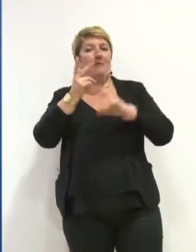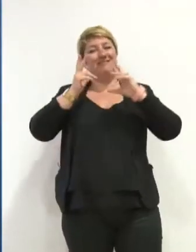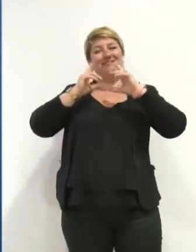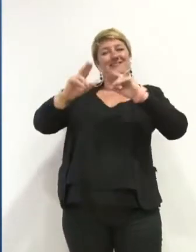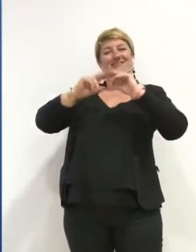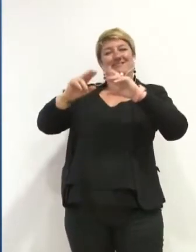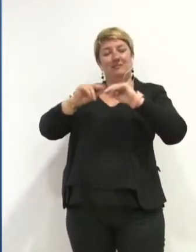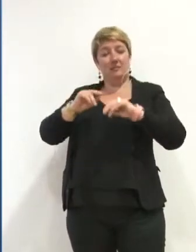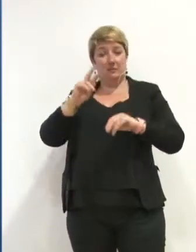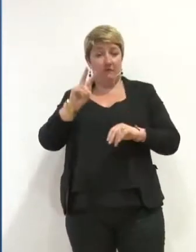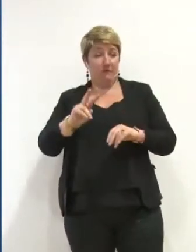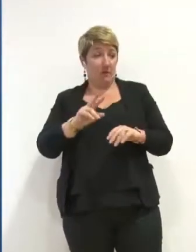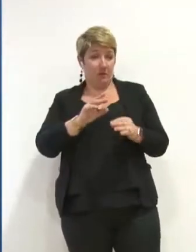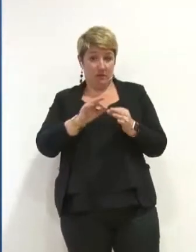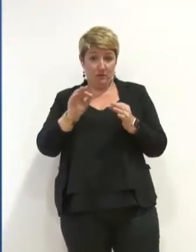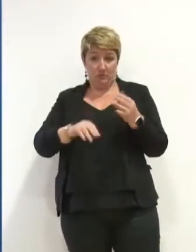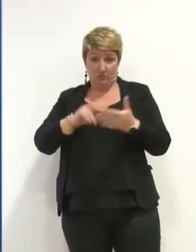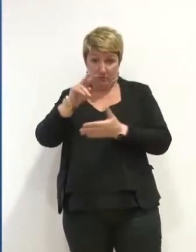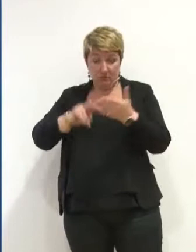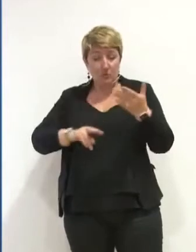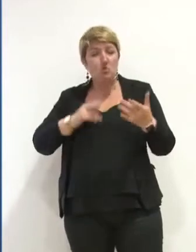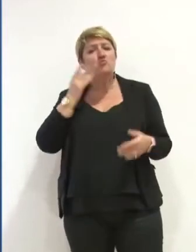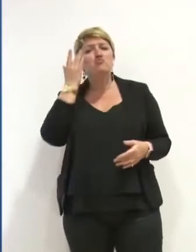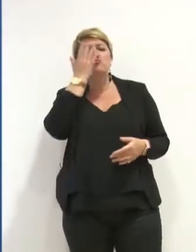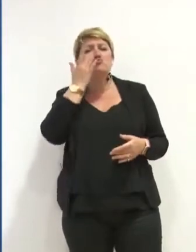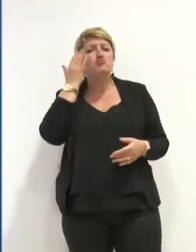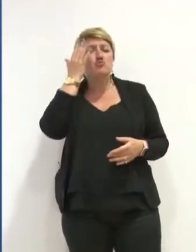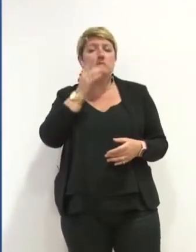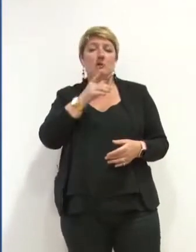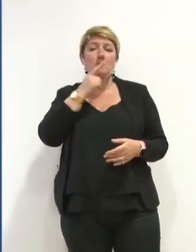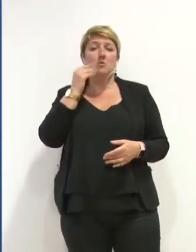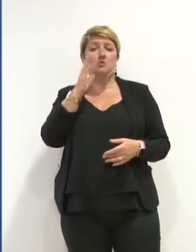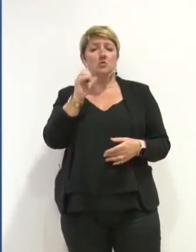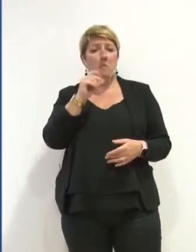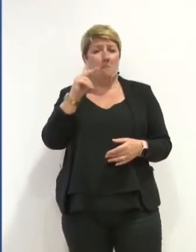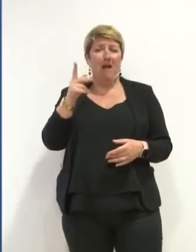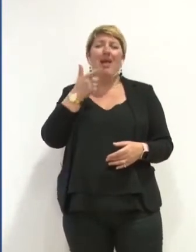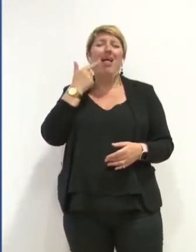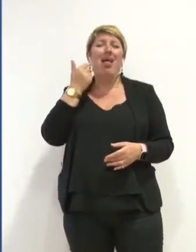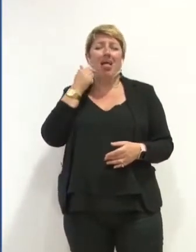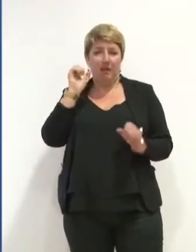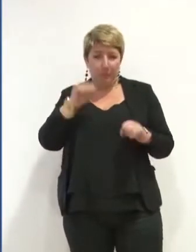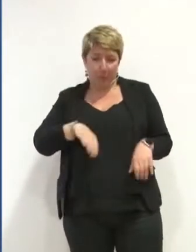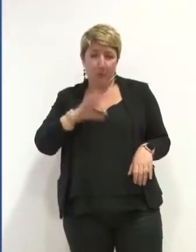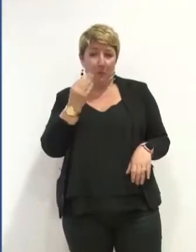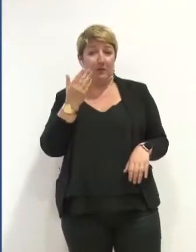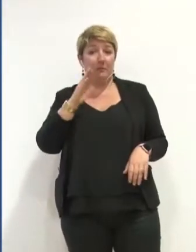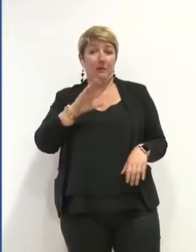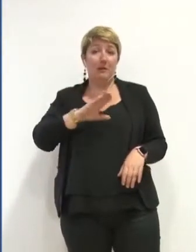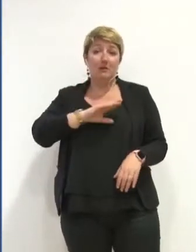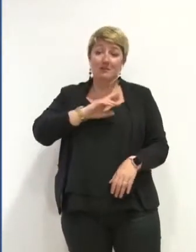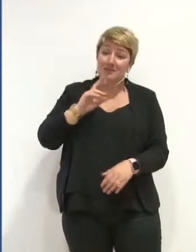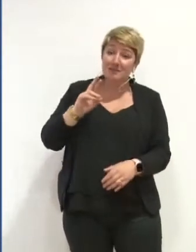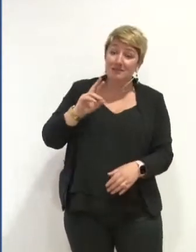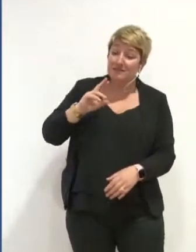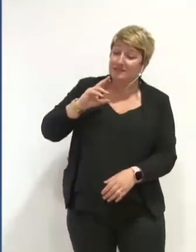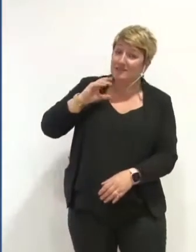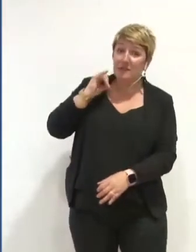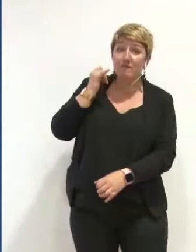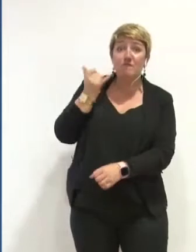inquiétant. Vous pouvez sourire, Monsieur Bach, mais simplement, si les faits sont faux,